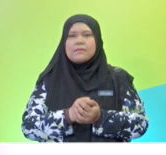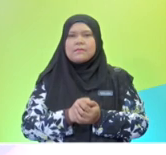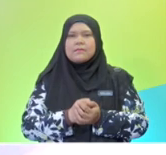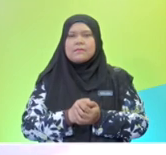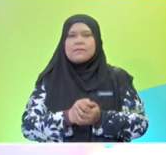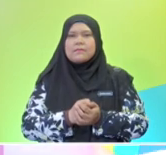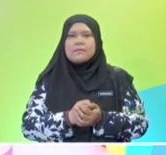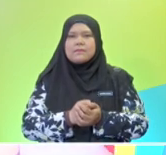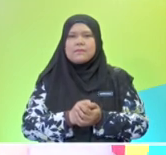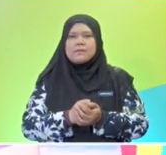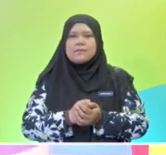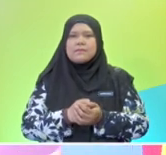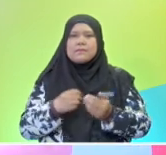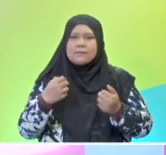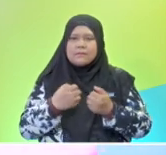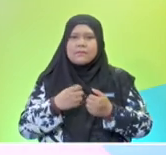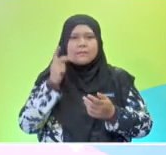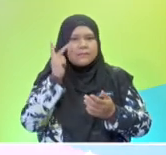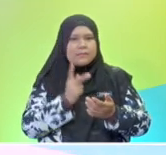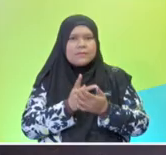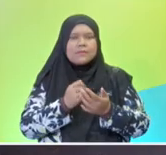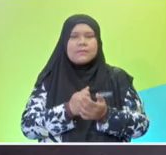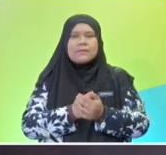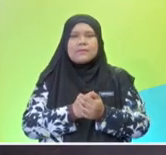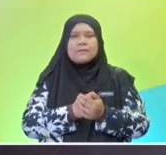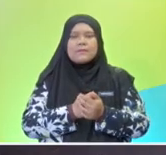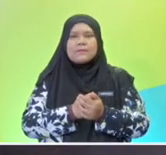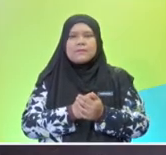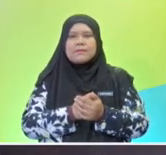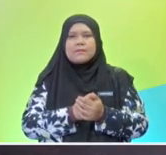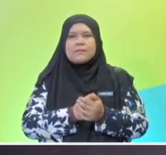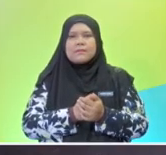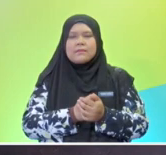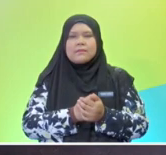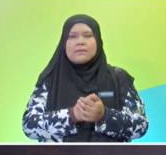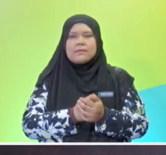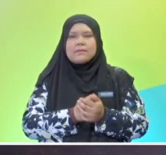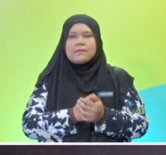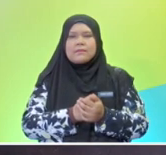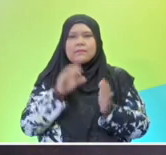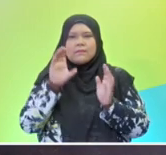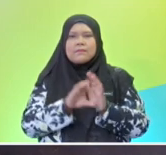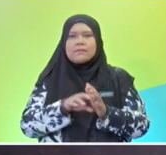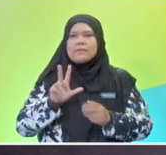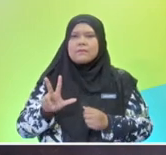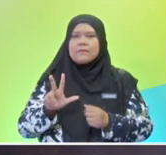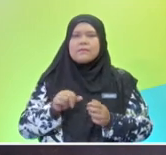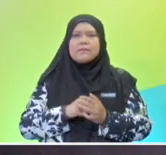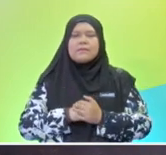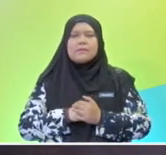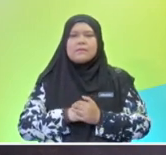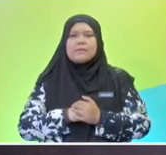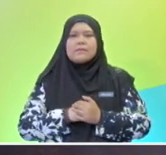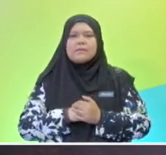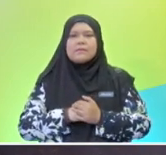dengan lebih erat. Dengan lebih erat. Saya setuju, cikgu. Ha. Baik, kita teruskan dengan gambar 3. Gambar seterusnya. Ha,